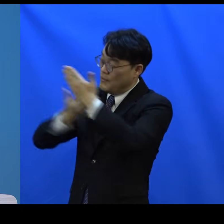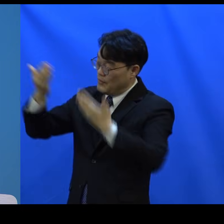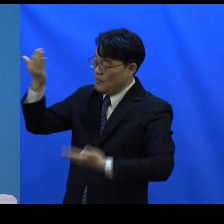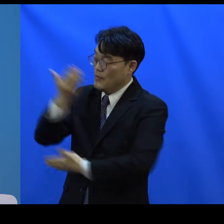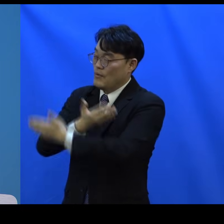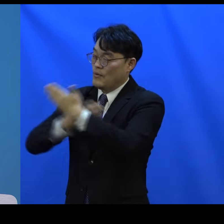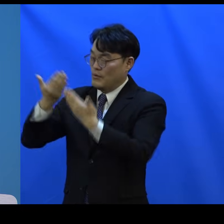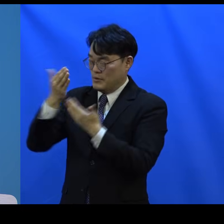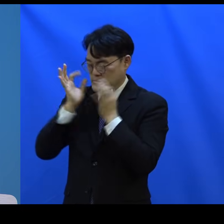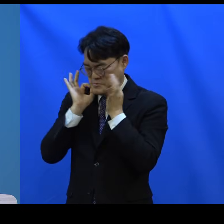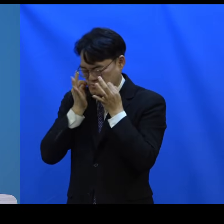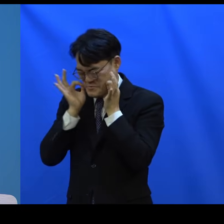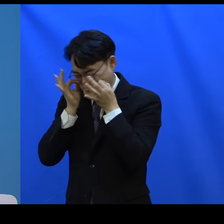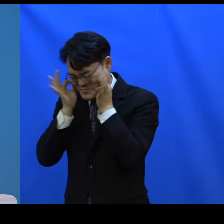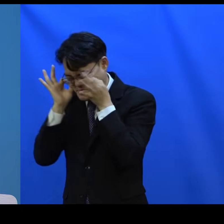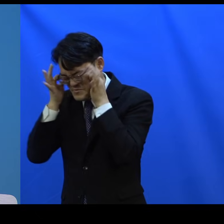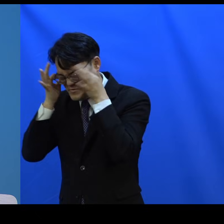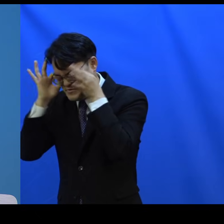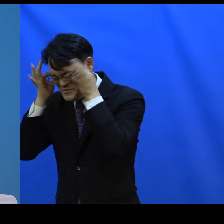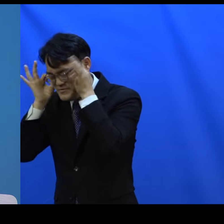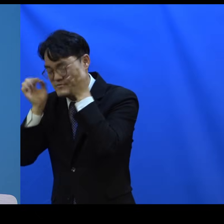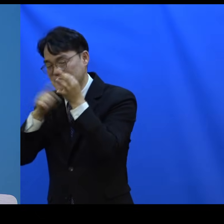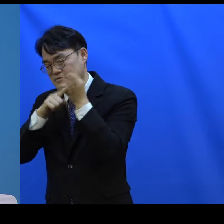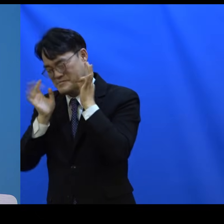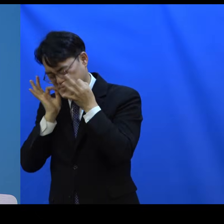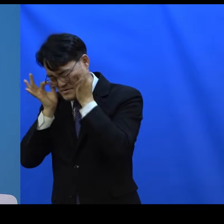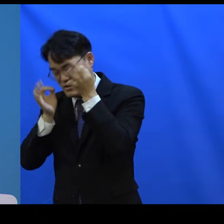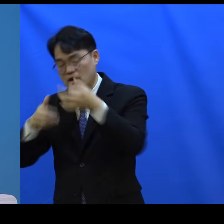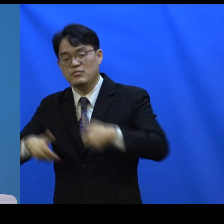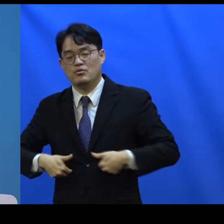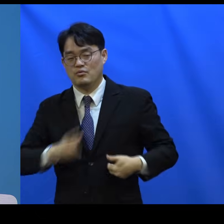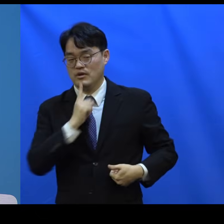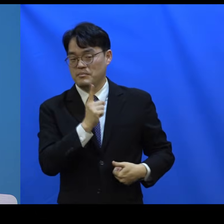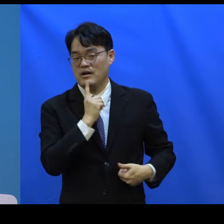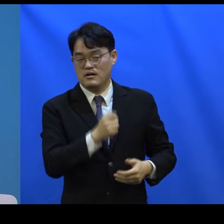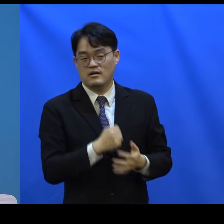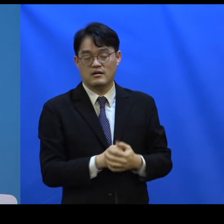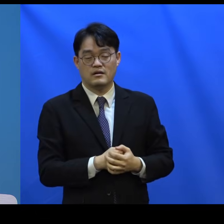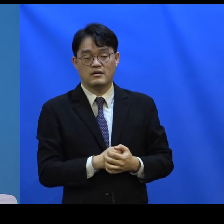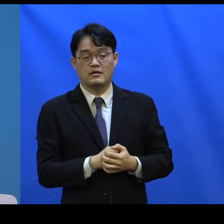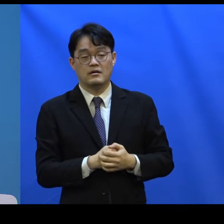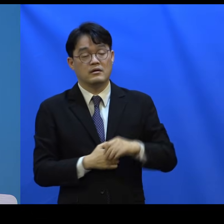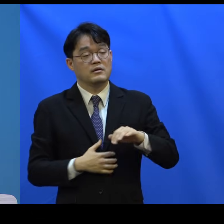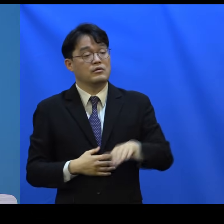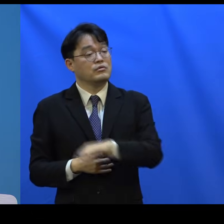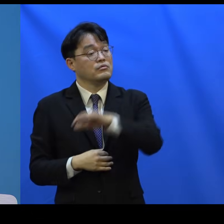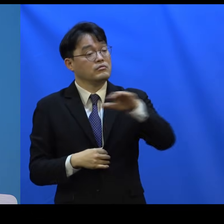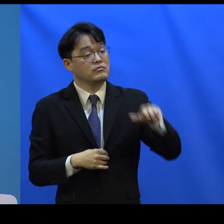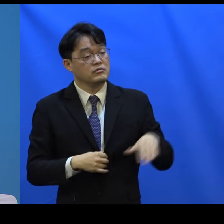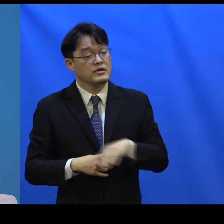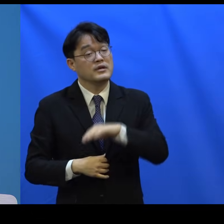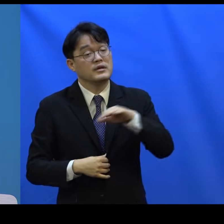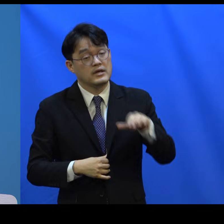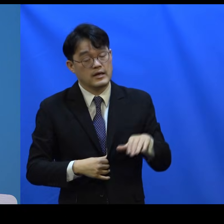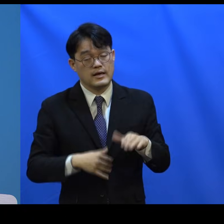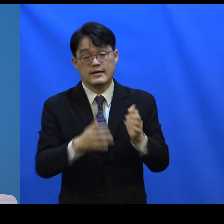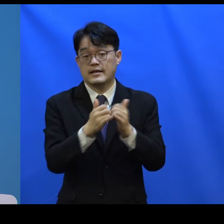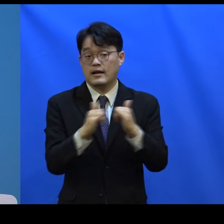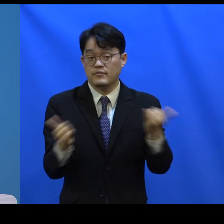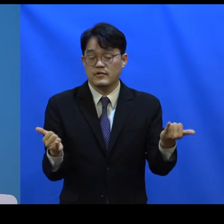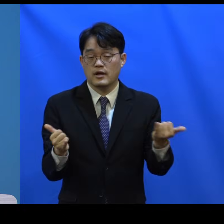실천하기 어려운 것입니다. 자, 이 전인격적으로 주님을 사랑하는 것, 그죠? 우리의 전